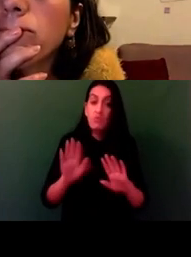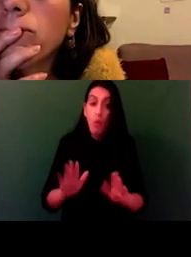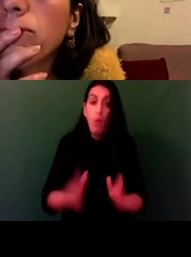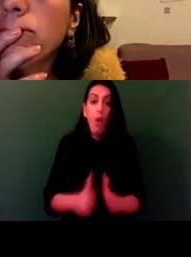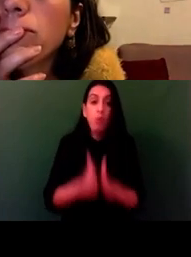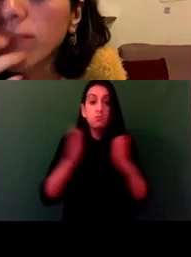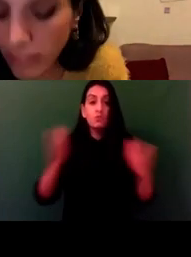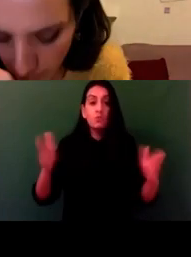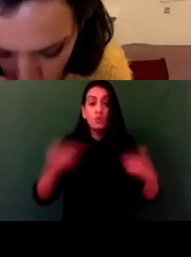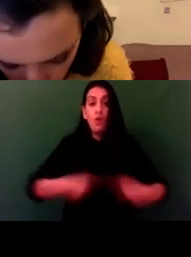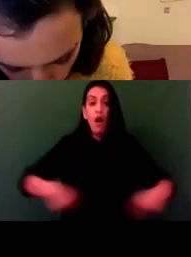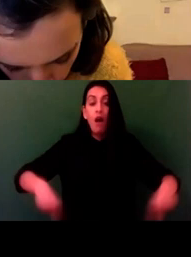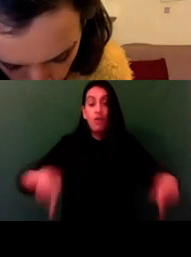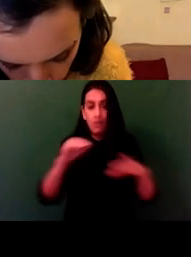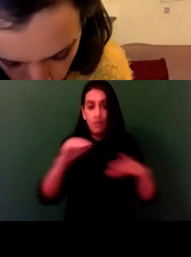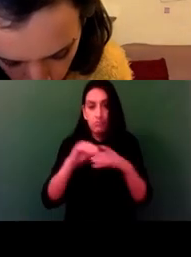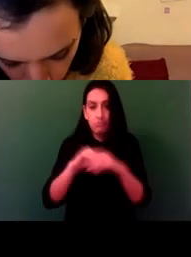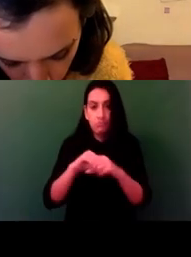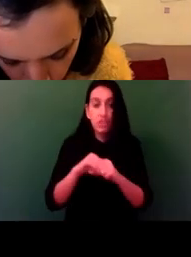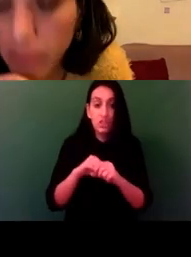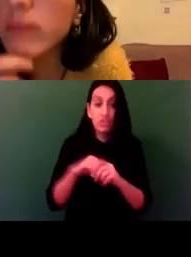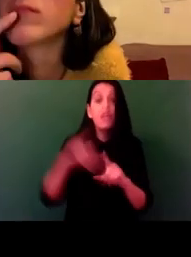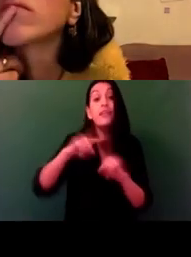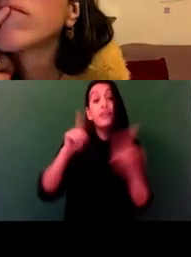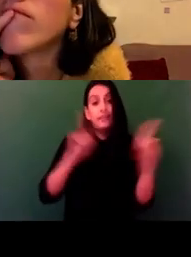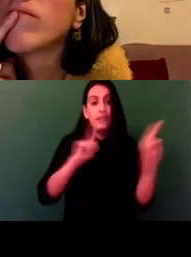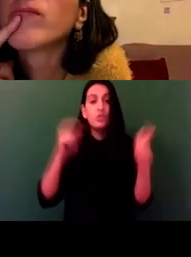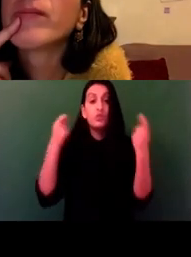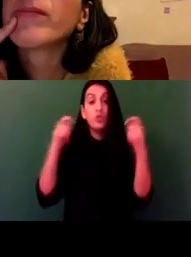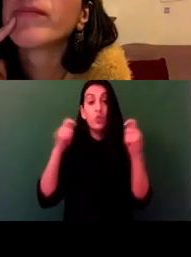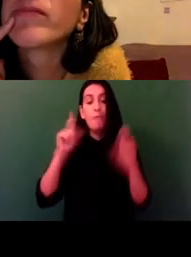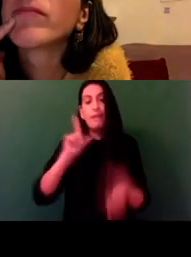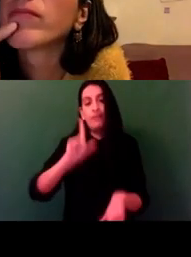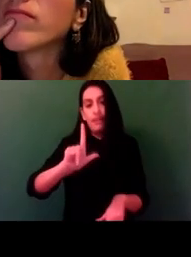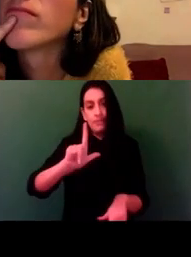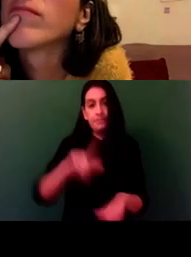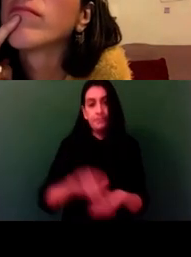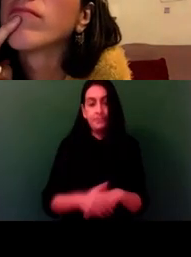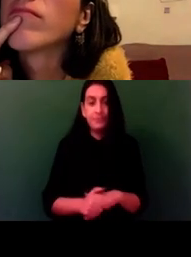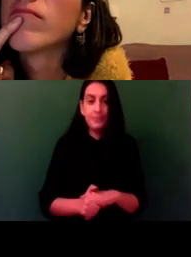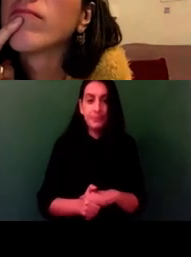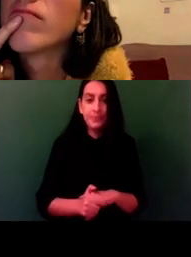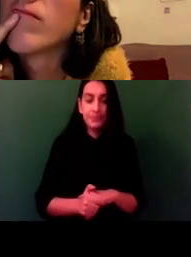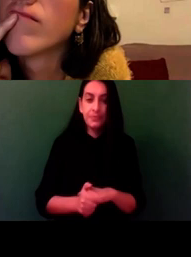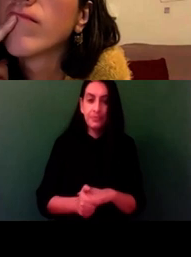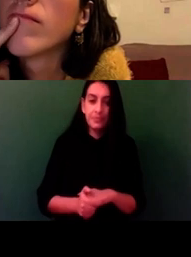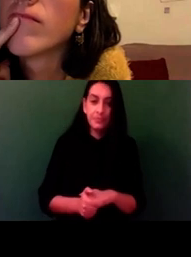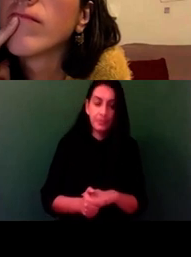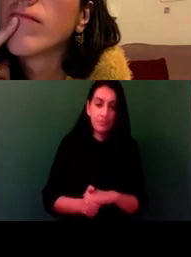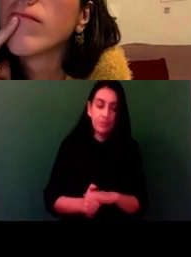daha dijital araçlar ön plana çıkabiliyor. Bunların arayüzlerinin